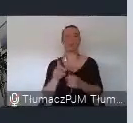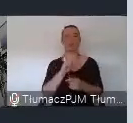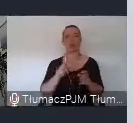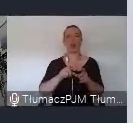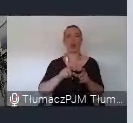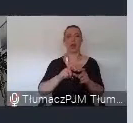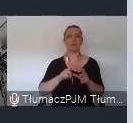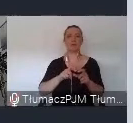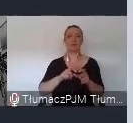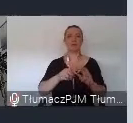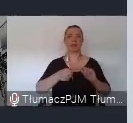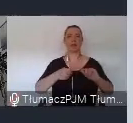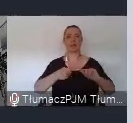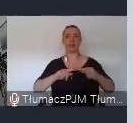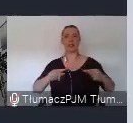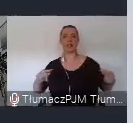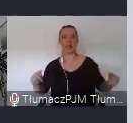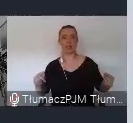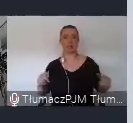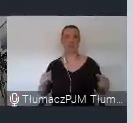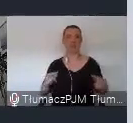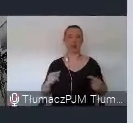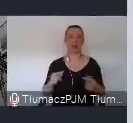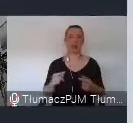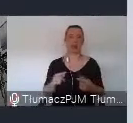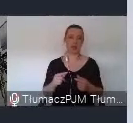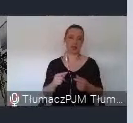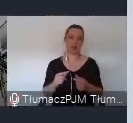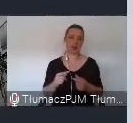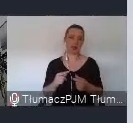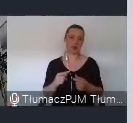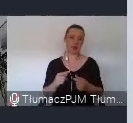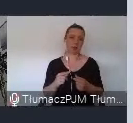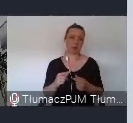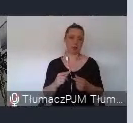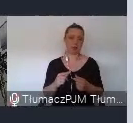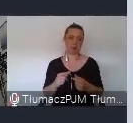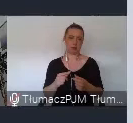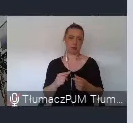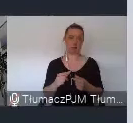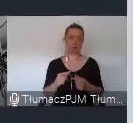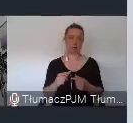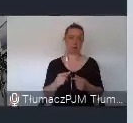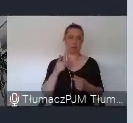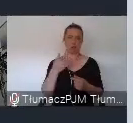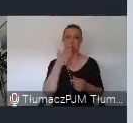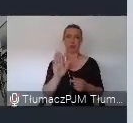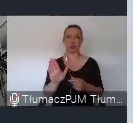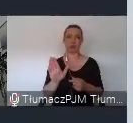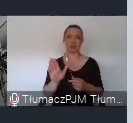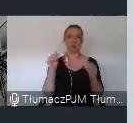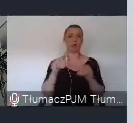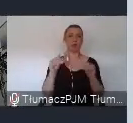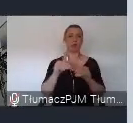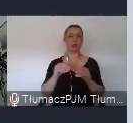były podjęte ETS-em, objęte ETS-em, uciekały z ETS-u do obszaru nie ETS-owego, to jest wskazanie takiej możliwości